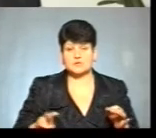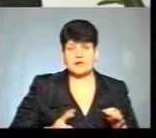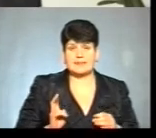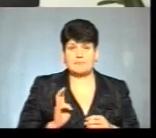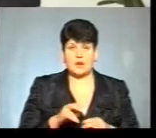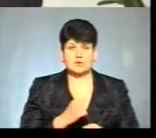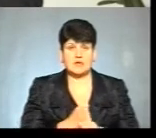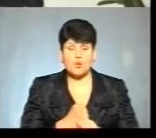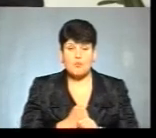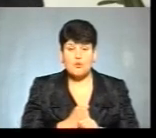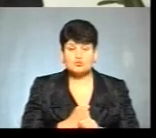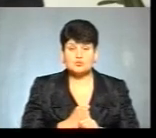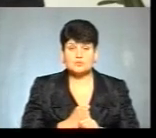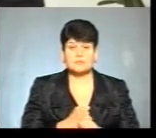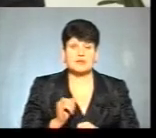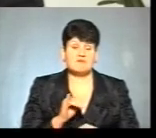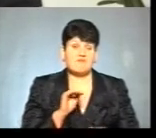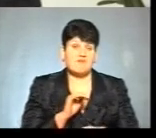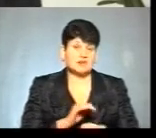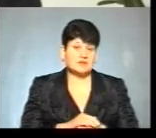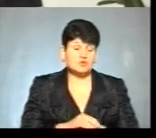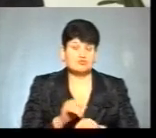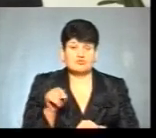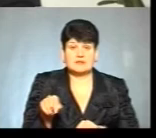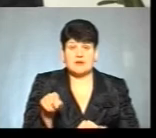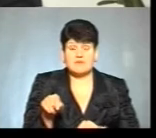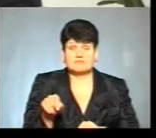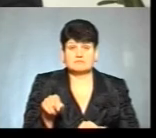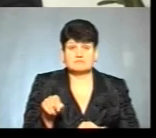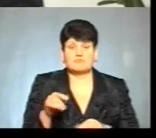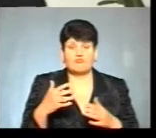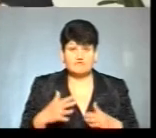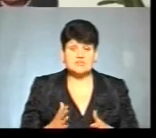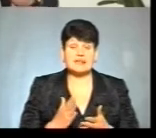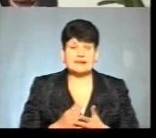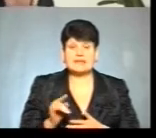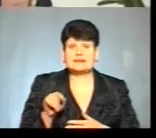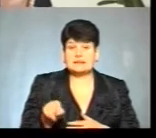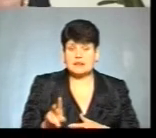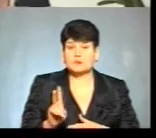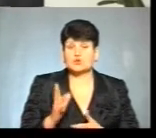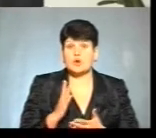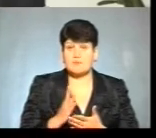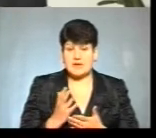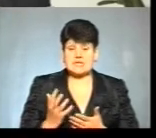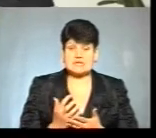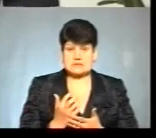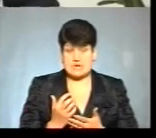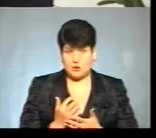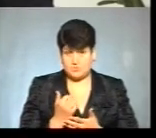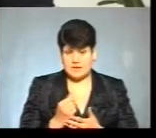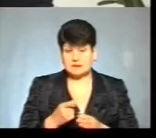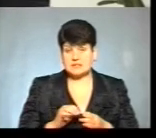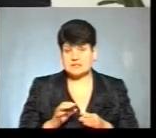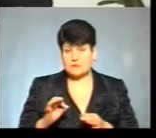на роботу, значить, і фактично він там вже є тим, хто має заробляти і по тій